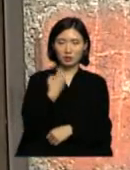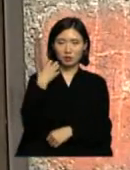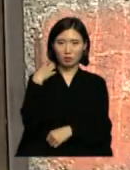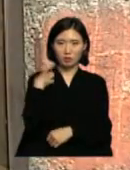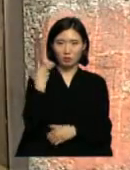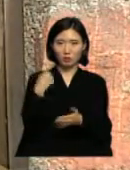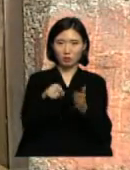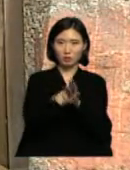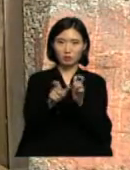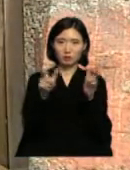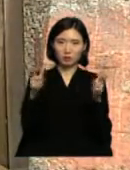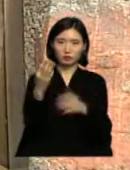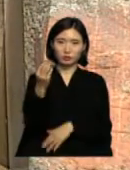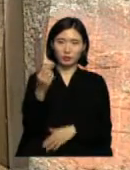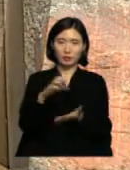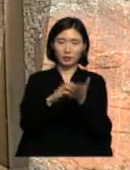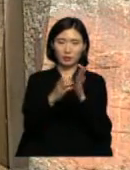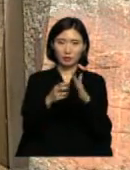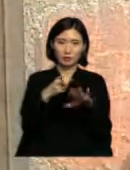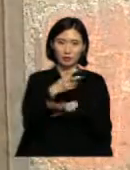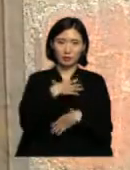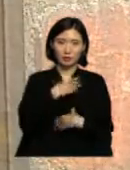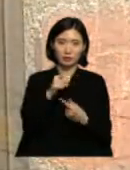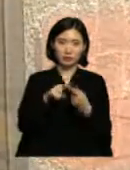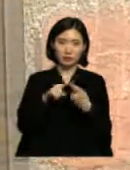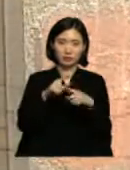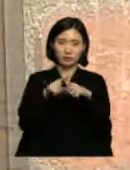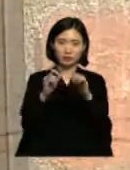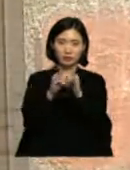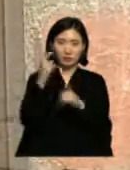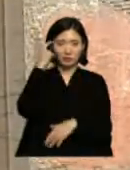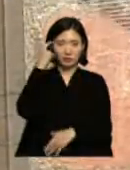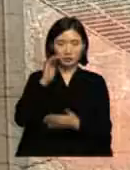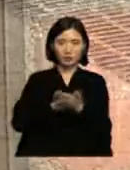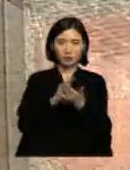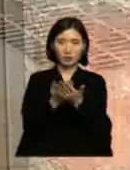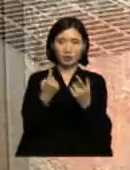늘어나는 숫자만큼 교통안전에 대한 시민의식 개선도 함께